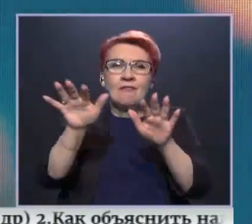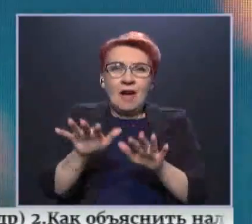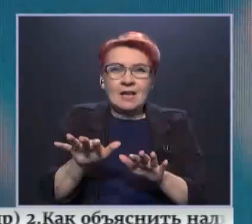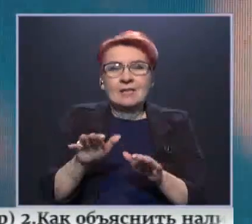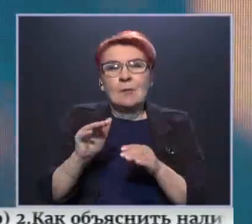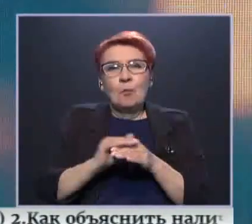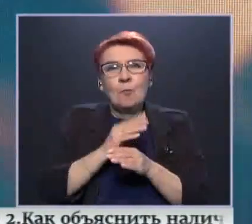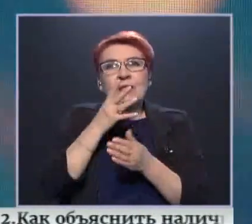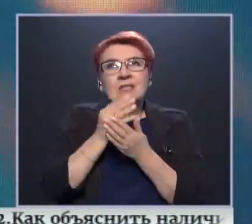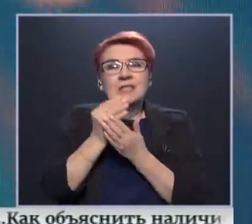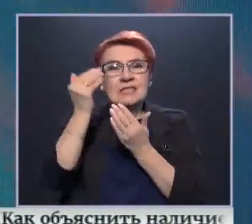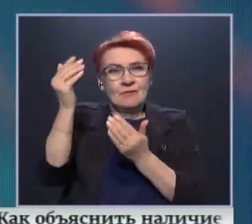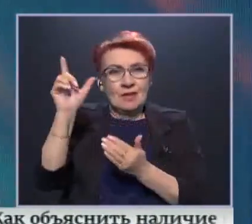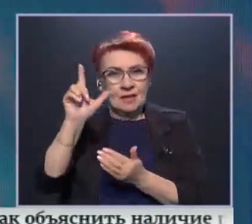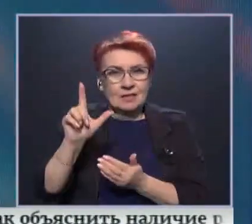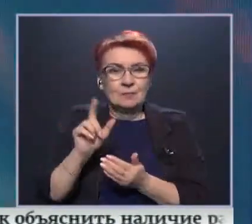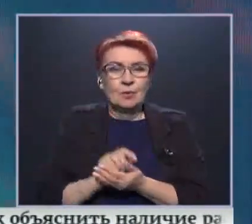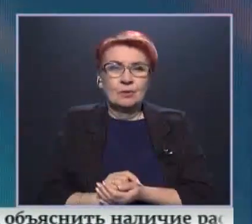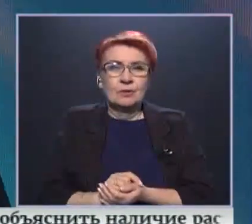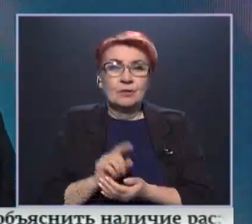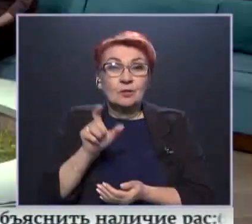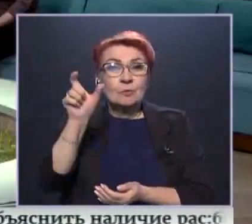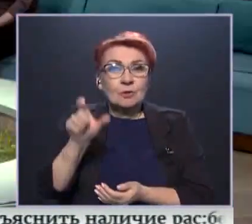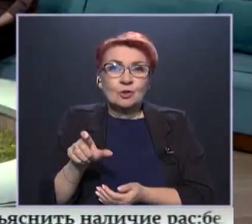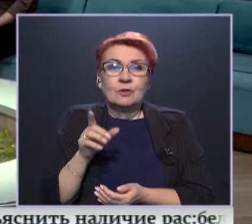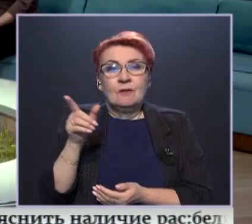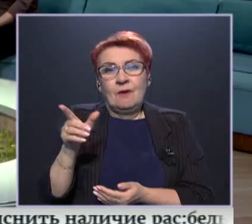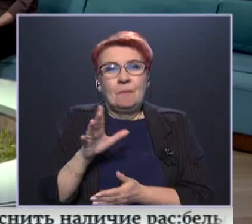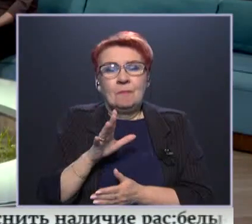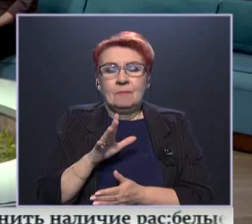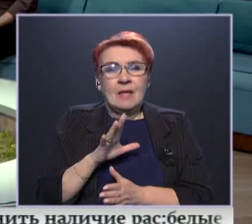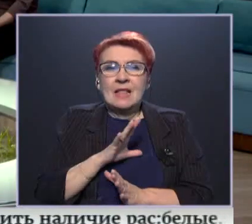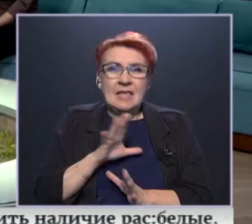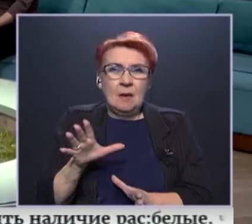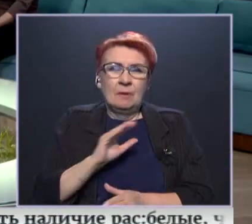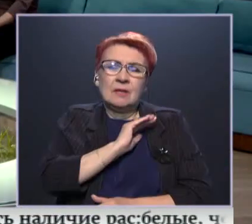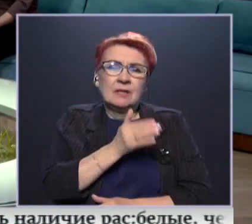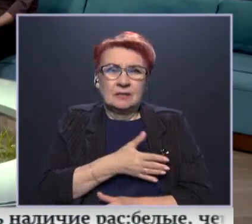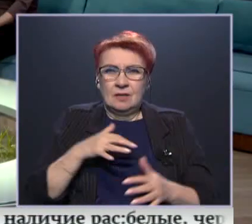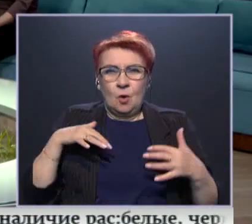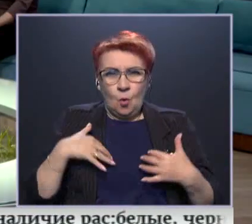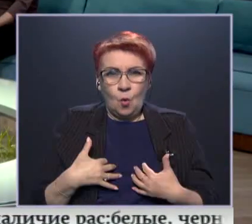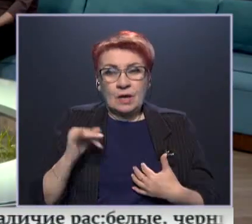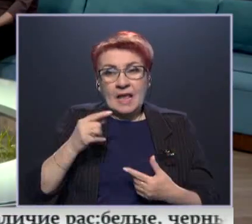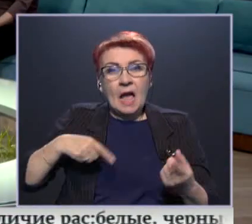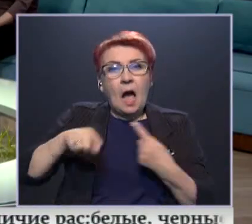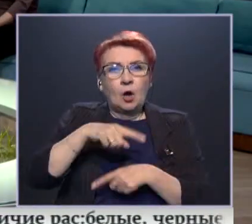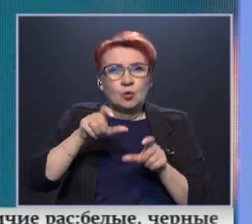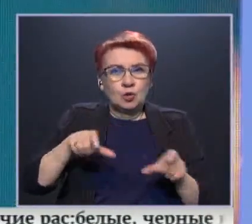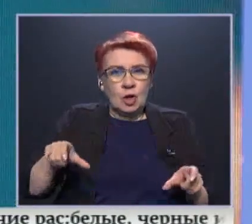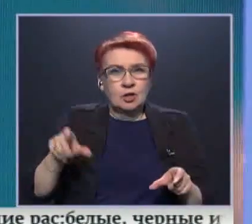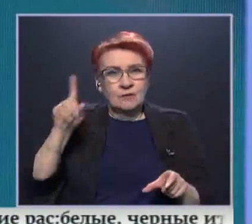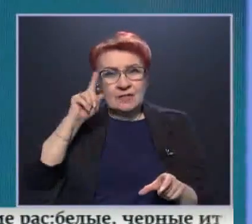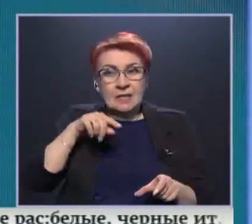милости своей, вот, чтобы человеку не было чрезмерно горько, и отношение окружающих тоже как-то так.